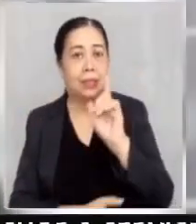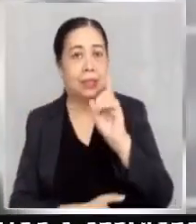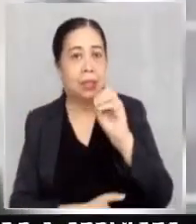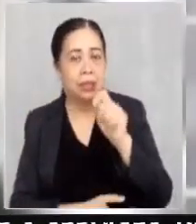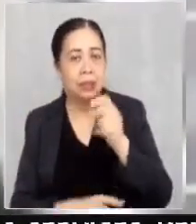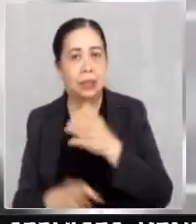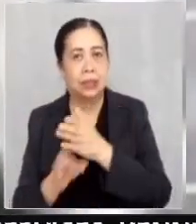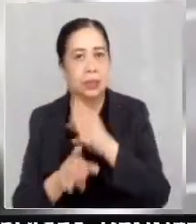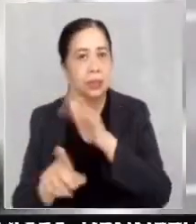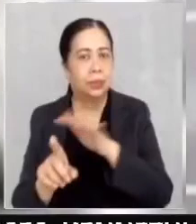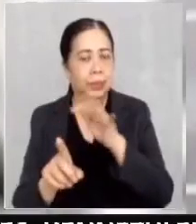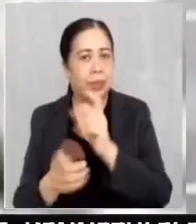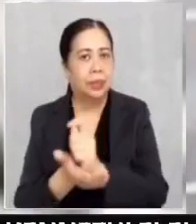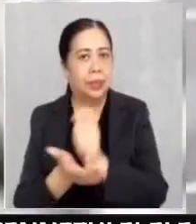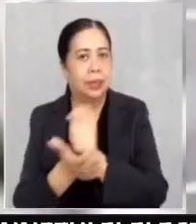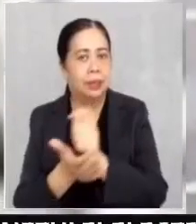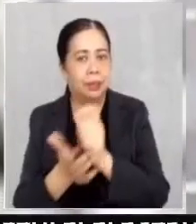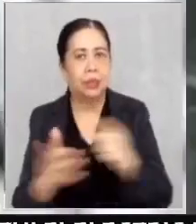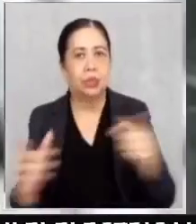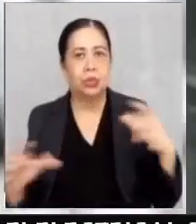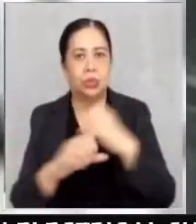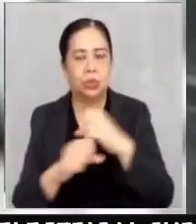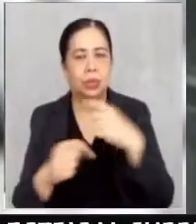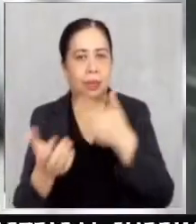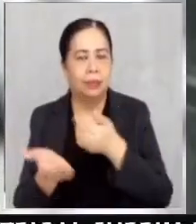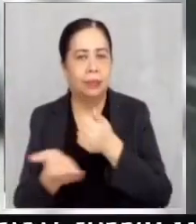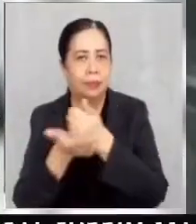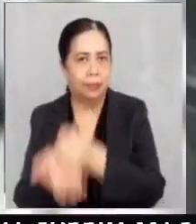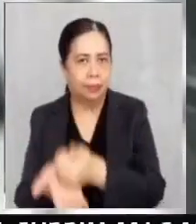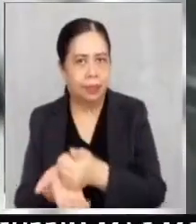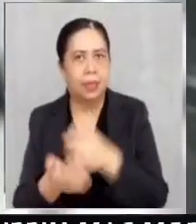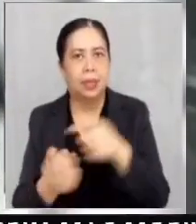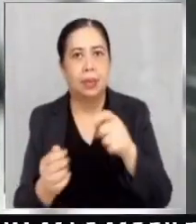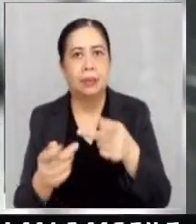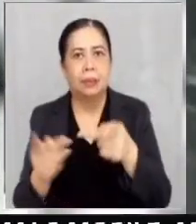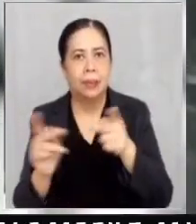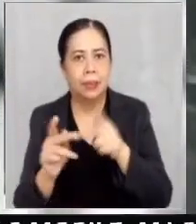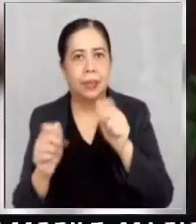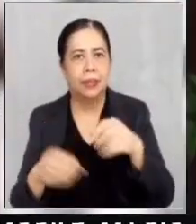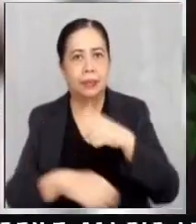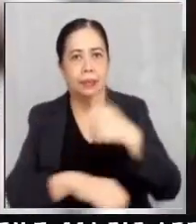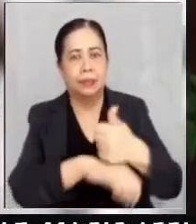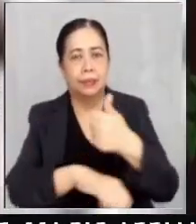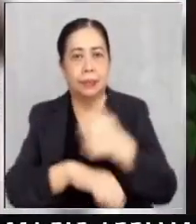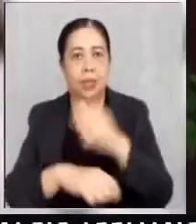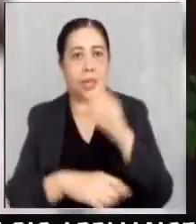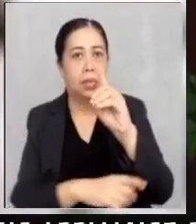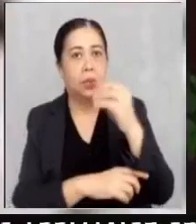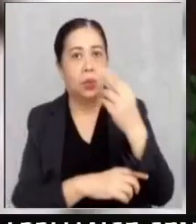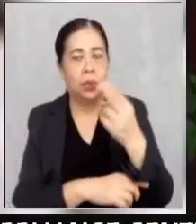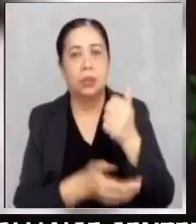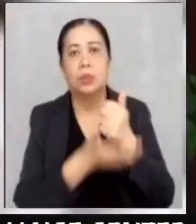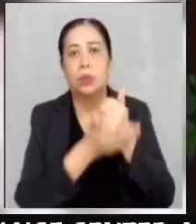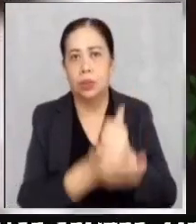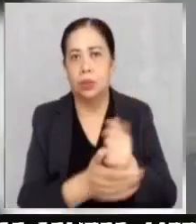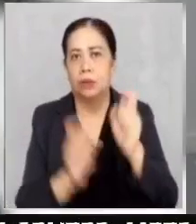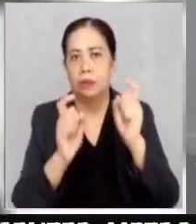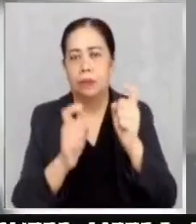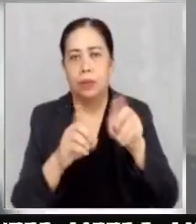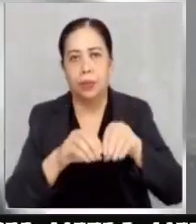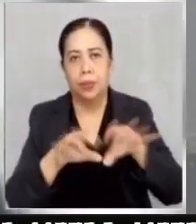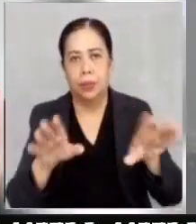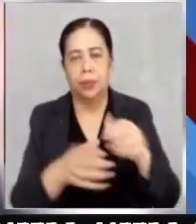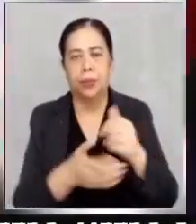Observed Therapy Short Course Facility ay mga pasilidad na itinalaga ng DOH para sa mas malawakang pagtugon